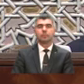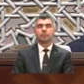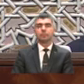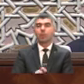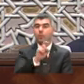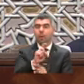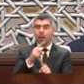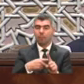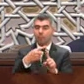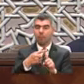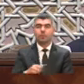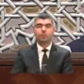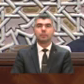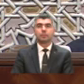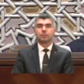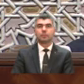هل من تعقيب إضافي؟